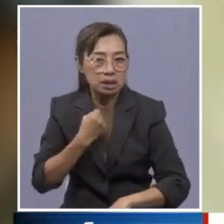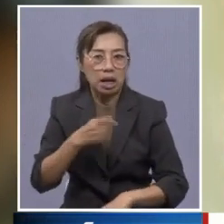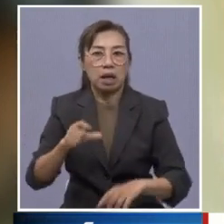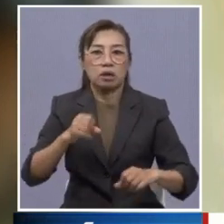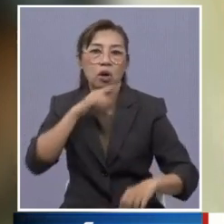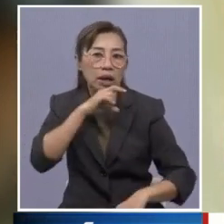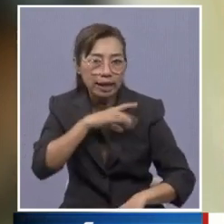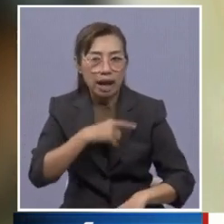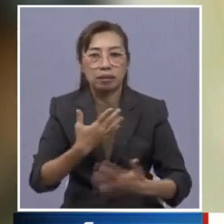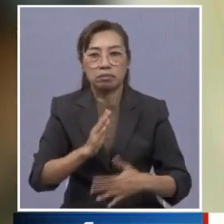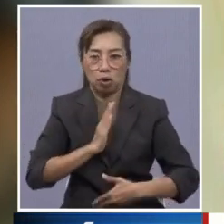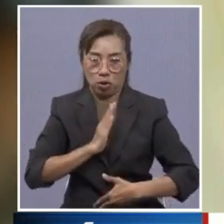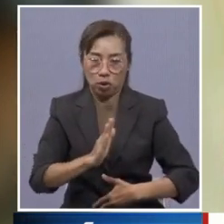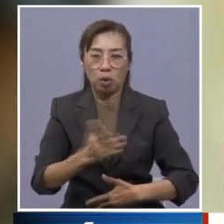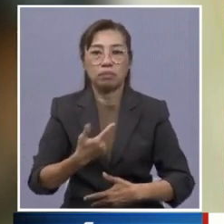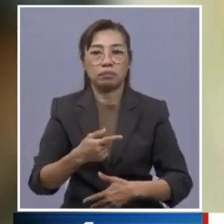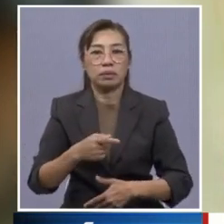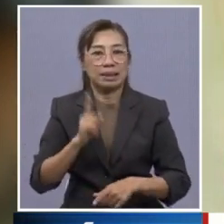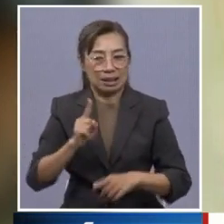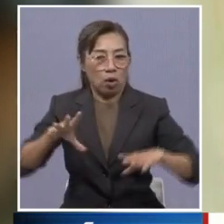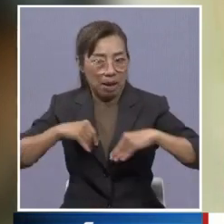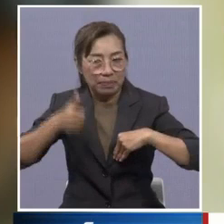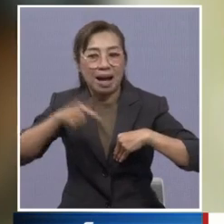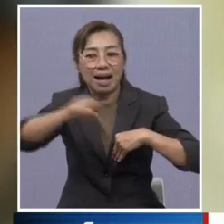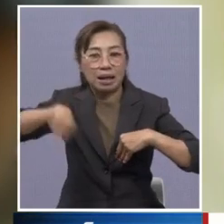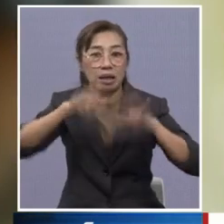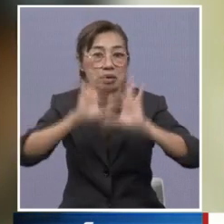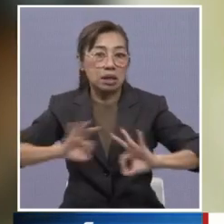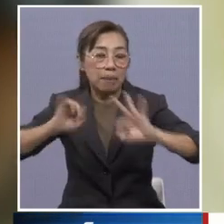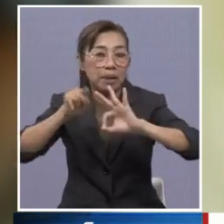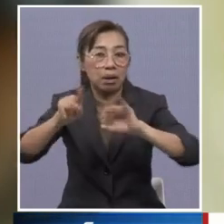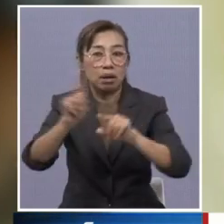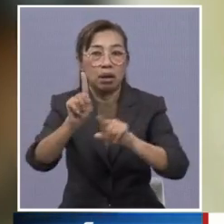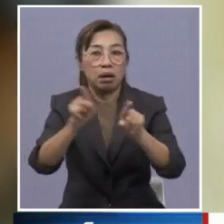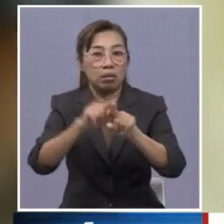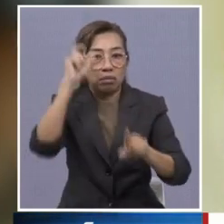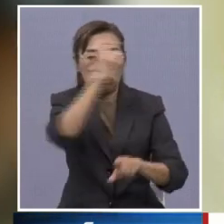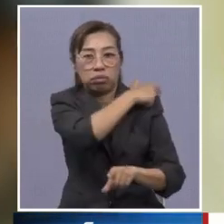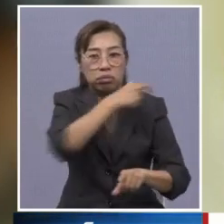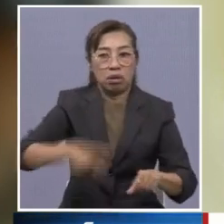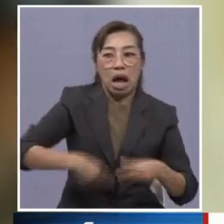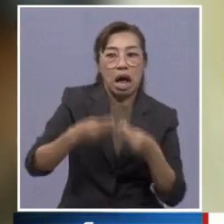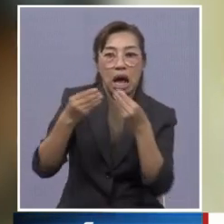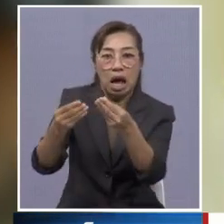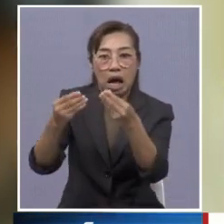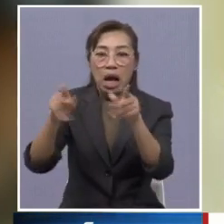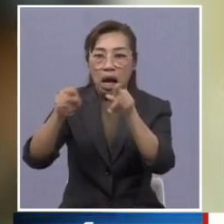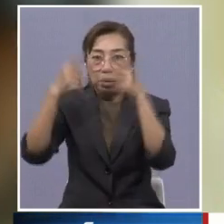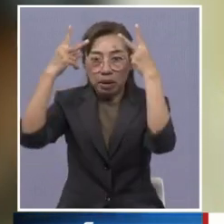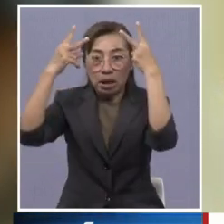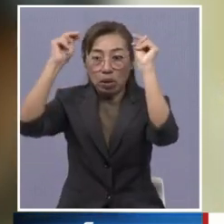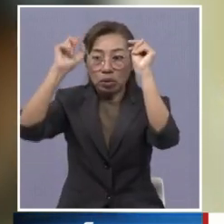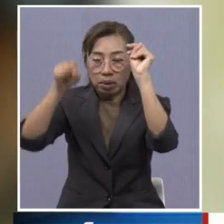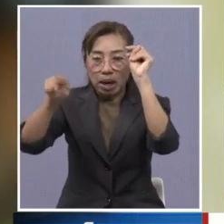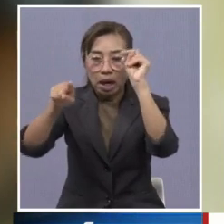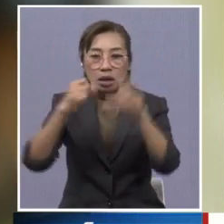ครับสิ่งที่เป็นรางวัลแห่งชีวิตก็คือได้รับพระมหากรุณาธิคุณโปรดเกล้าโปรดกระหม่อมให้เป็นนายกรัฐมนตรีให้เป็นรัฐมนตรีแล้วก็ได้